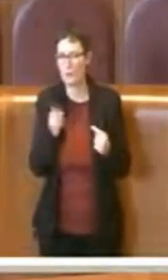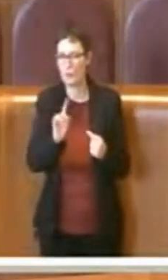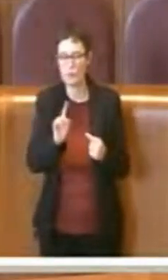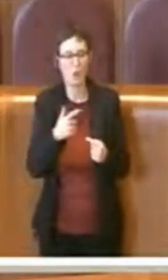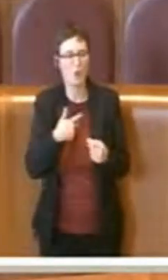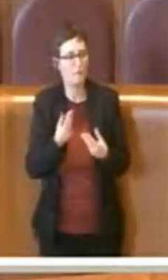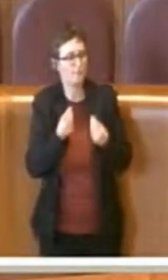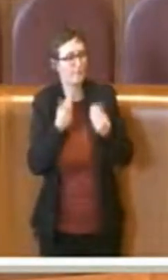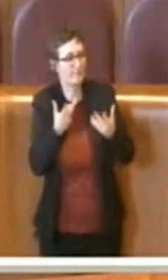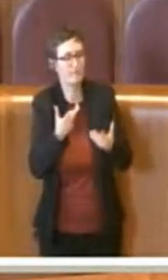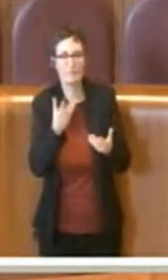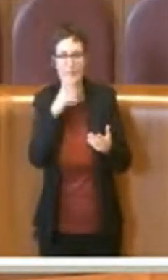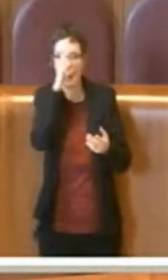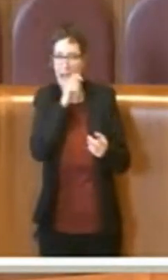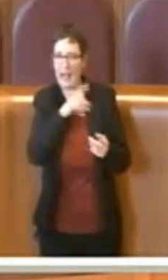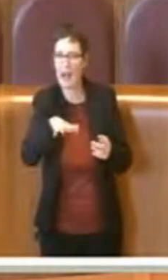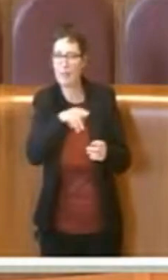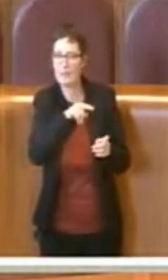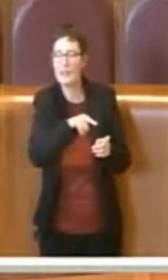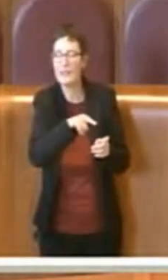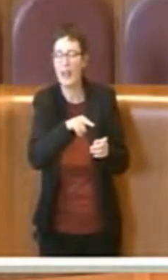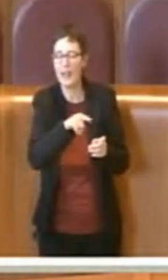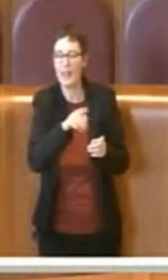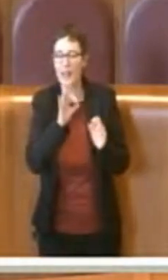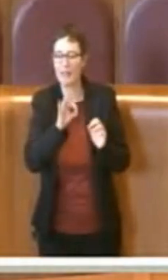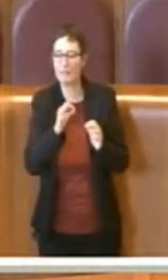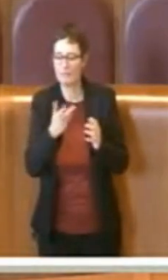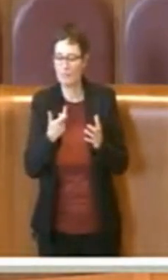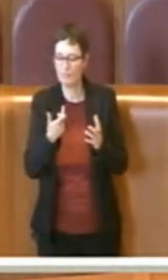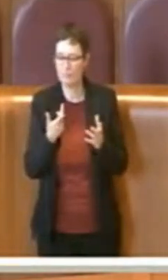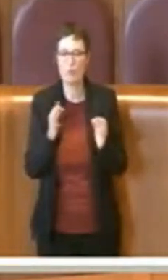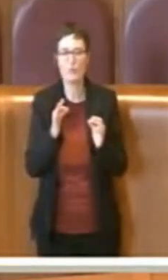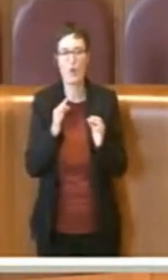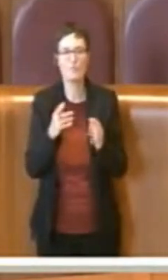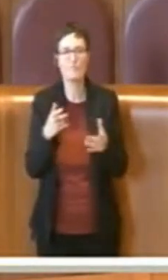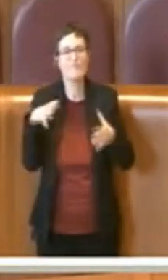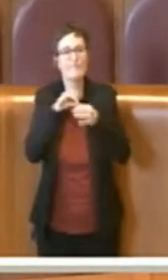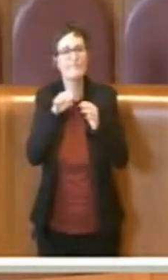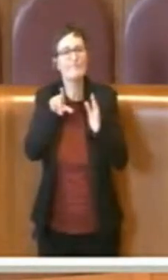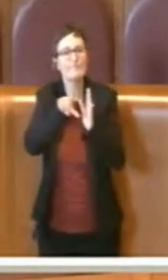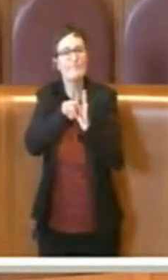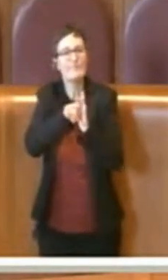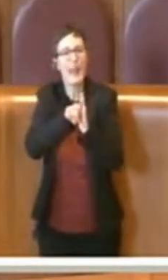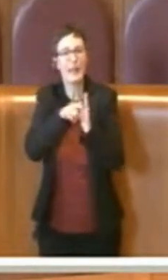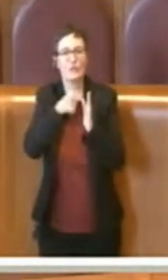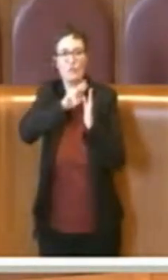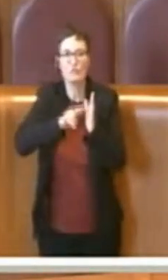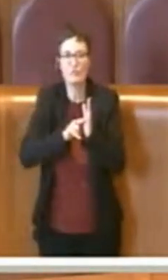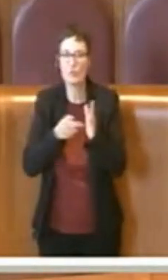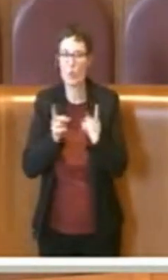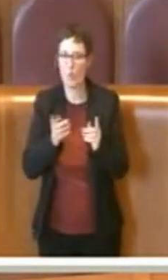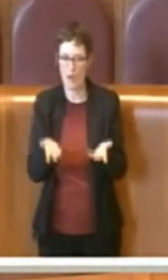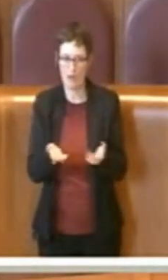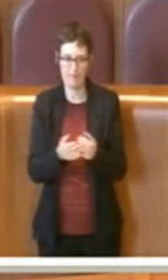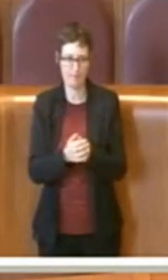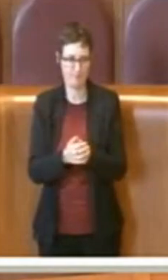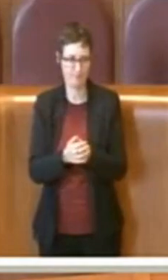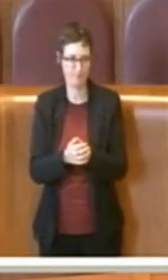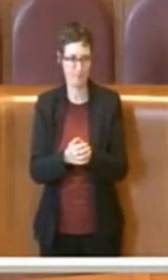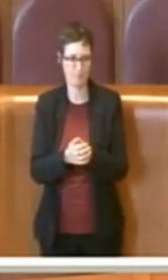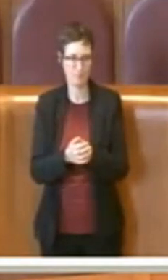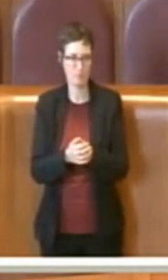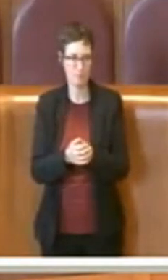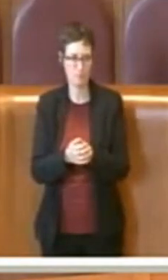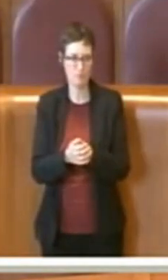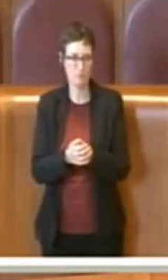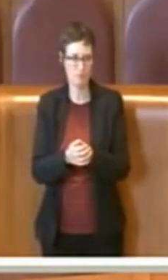capire all'interno di quale quadro giuridico e tecnologico ci stiamo muovendo. Quindi ci